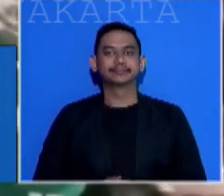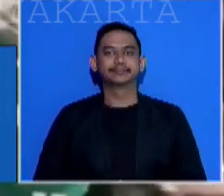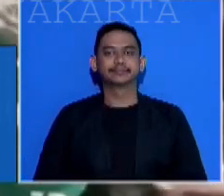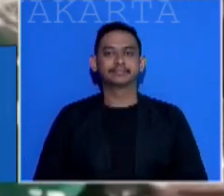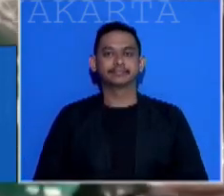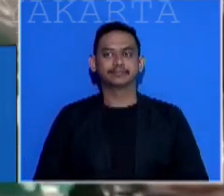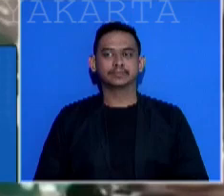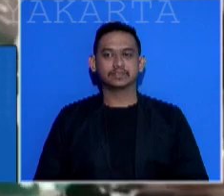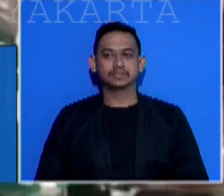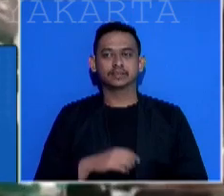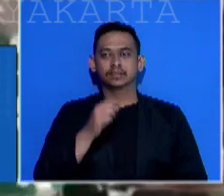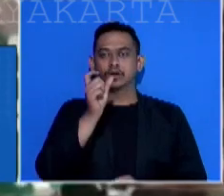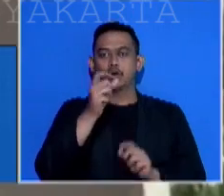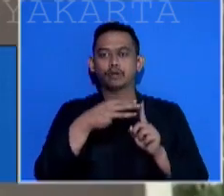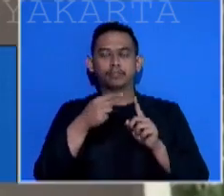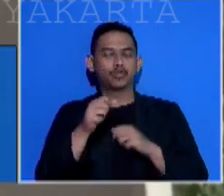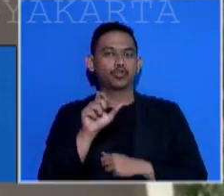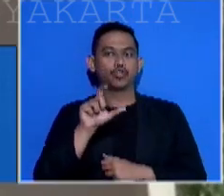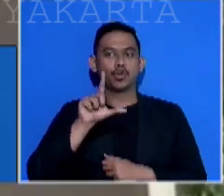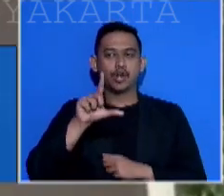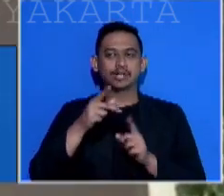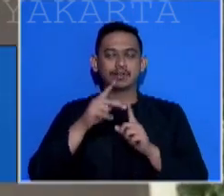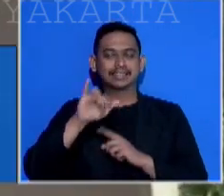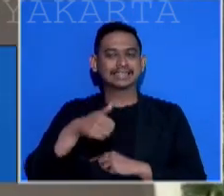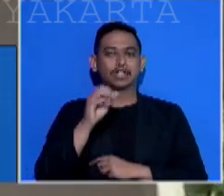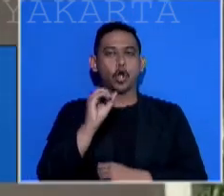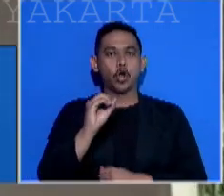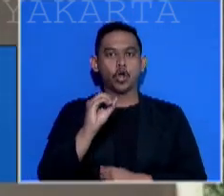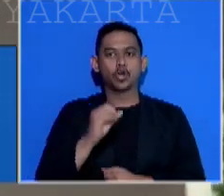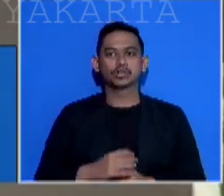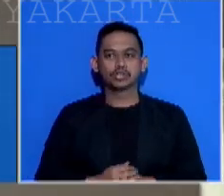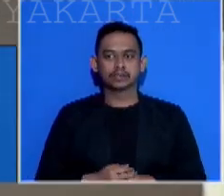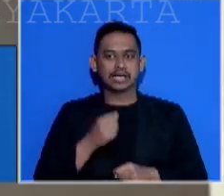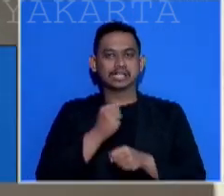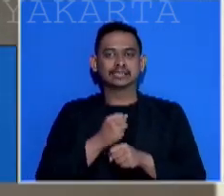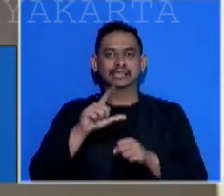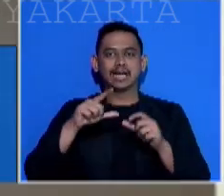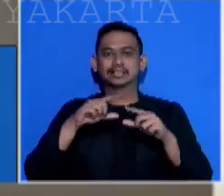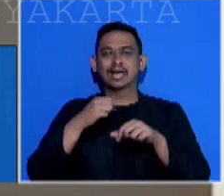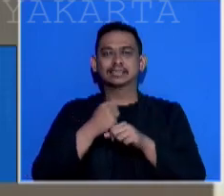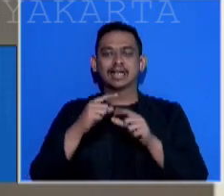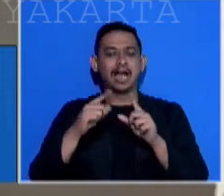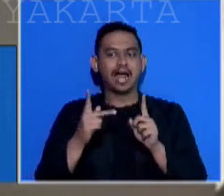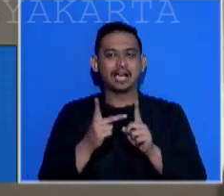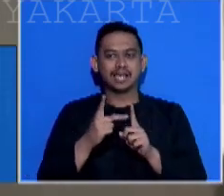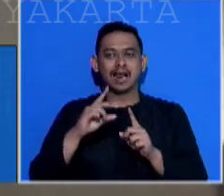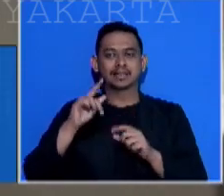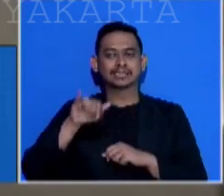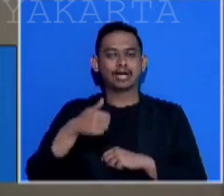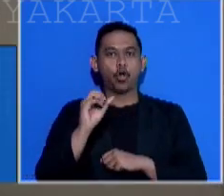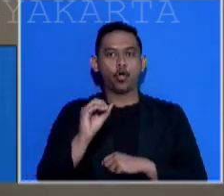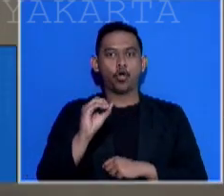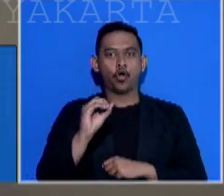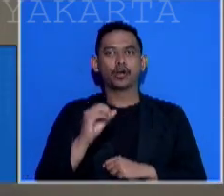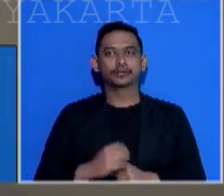Kalurahan Umbulharjo kapanewon Cangkringan ews Kali Tengah di Kalurahan gagaharjo kapanwan Cangkringan ewes di Dusun sununan